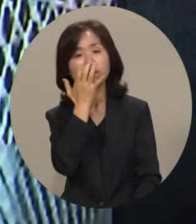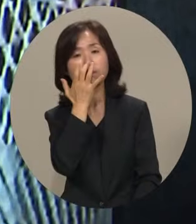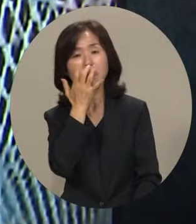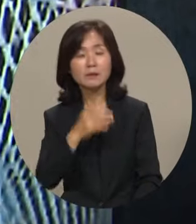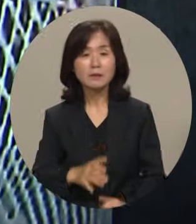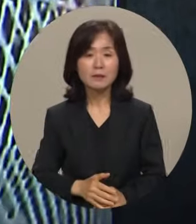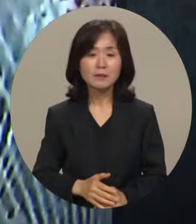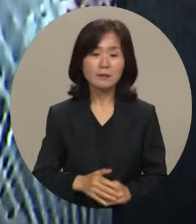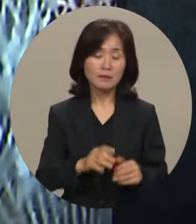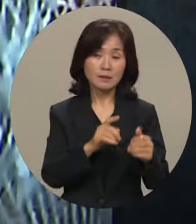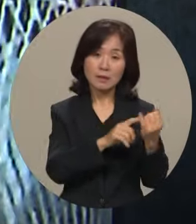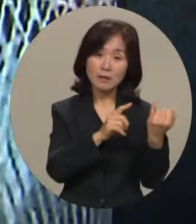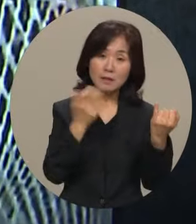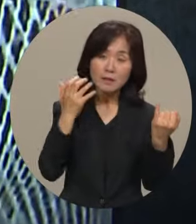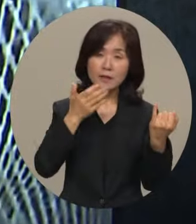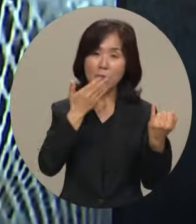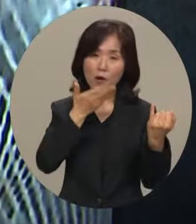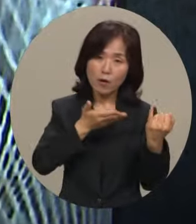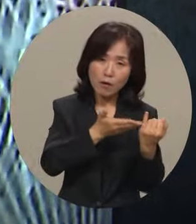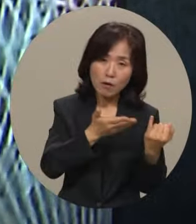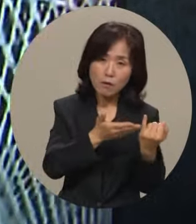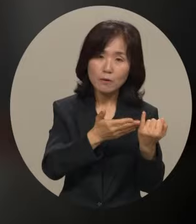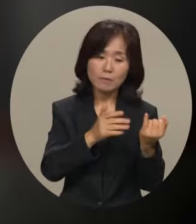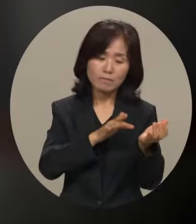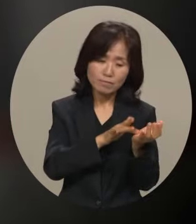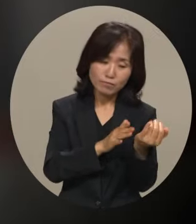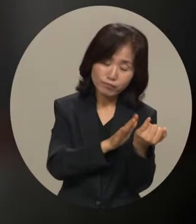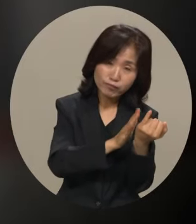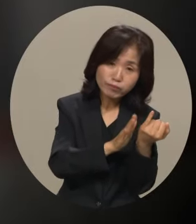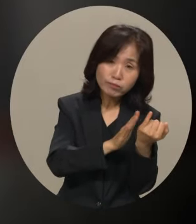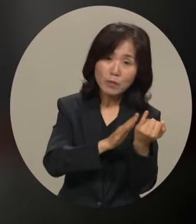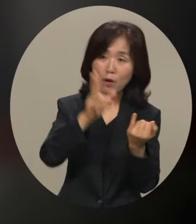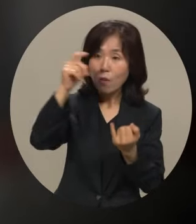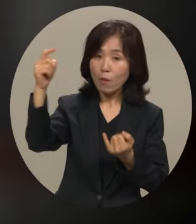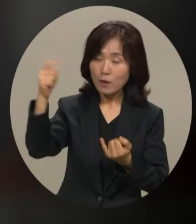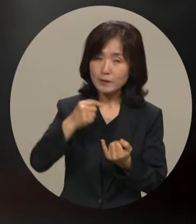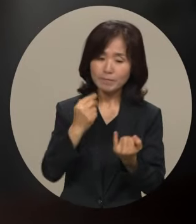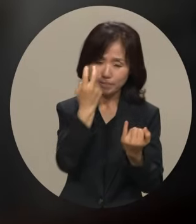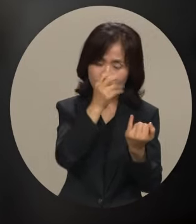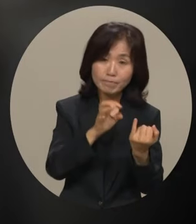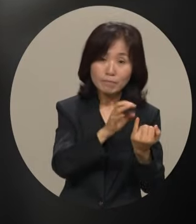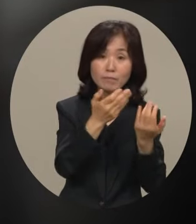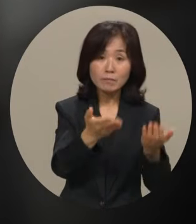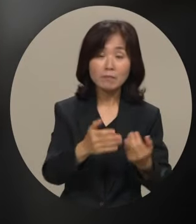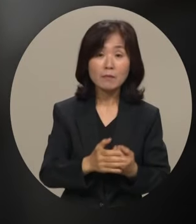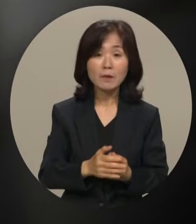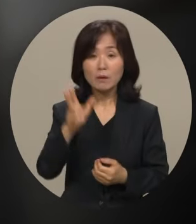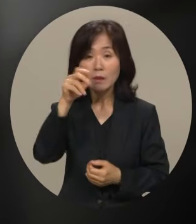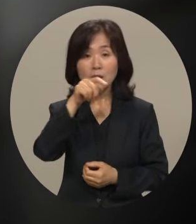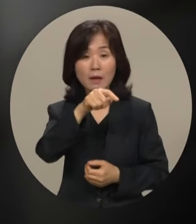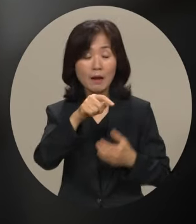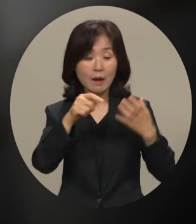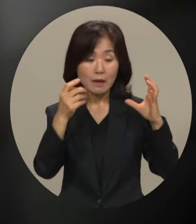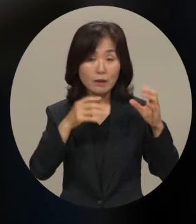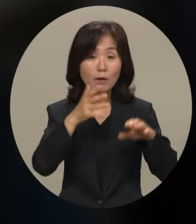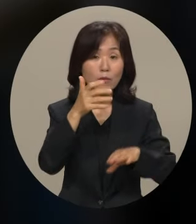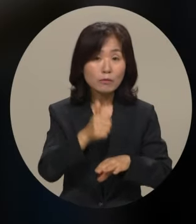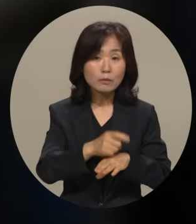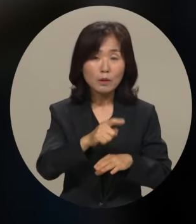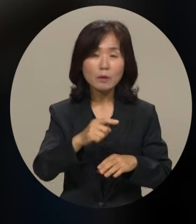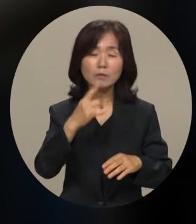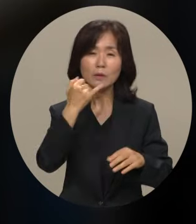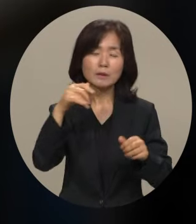아이에게 요깃거리와 약을 주며 경찰이 올 때까지 보호했습니다. 경찰 조사에서 아이는 부모로부터 심각한 학대에 시달려왔고